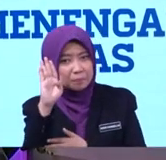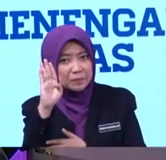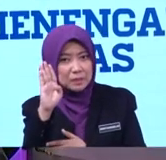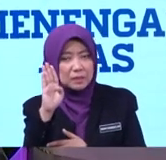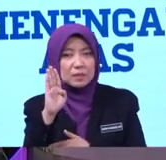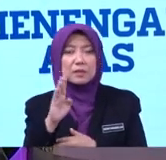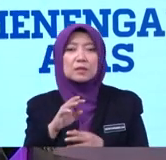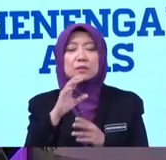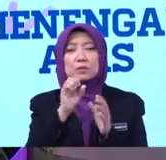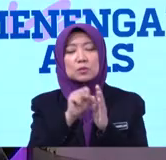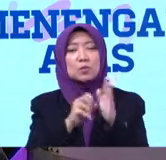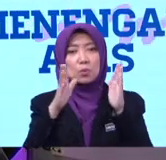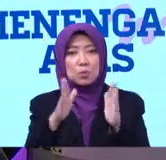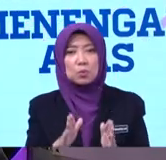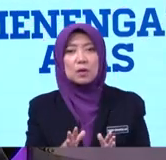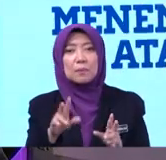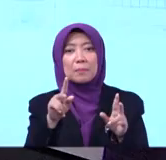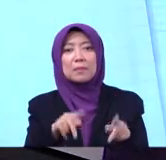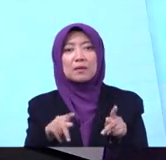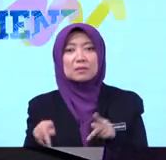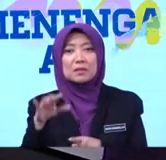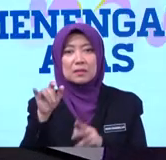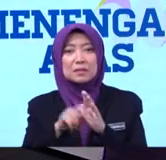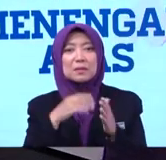adalah seorang murid yang terbaik